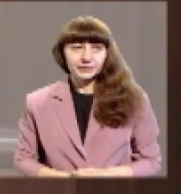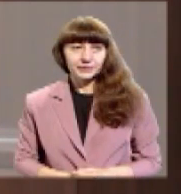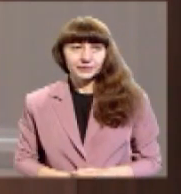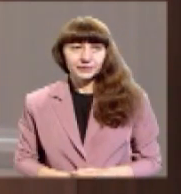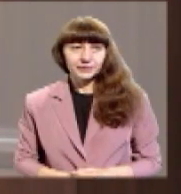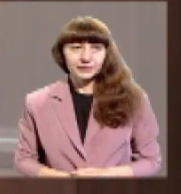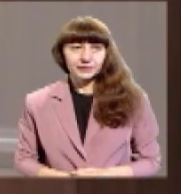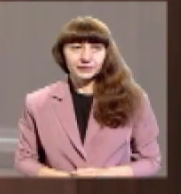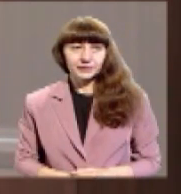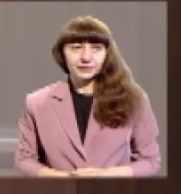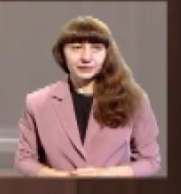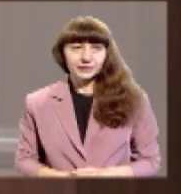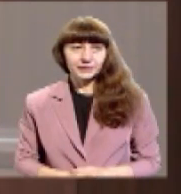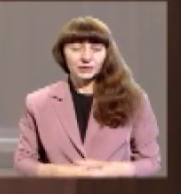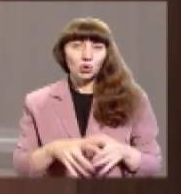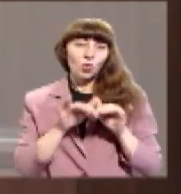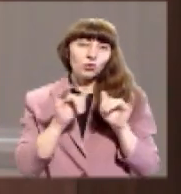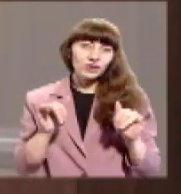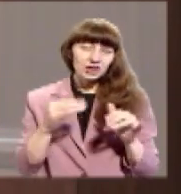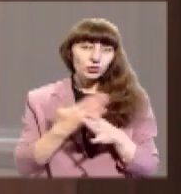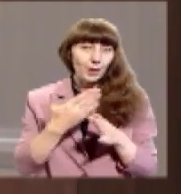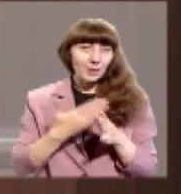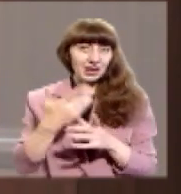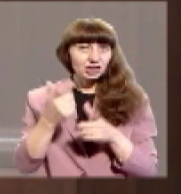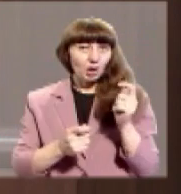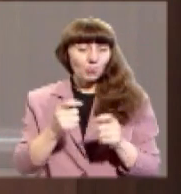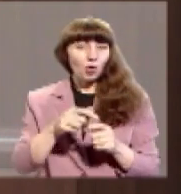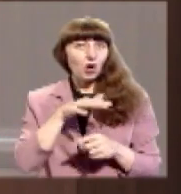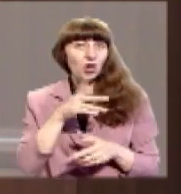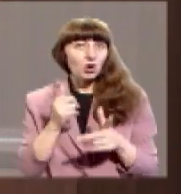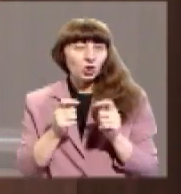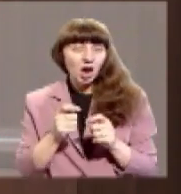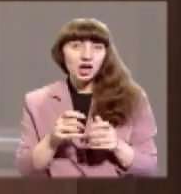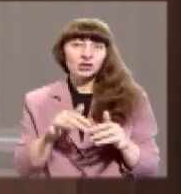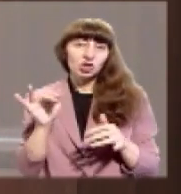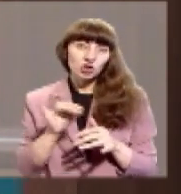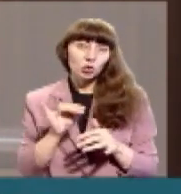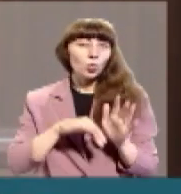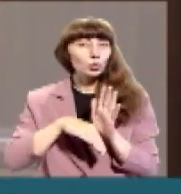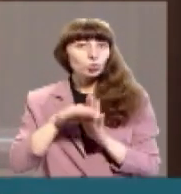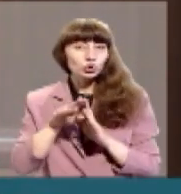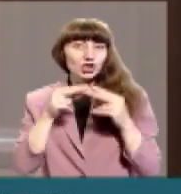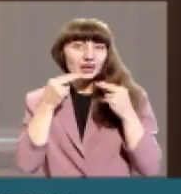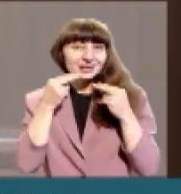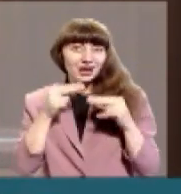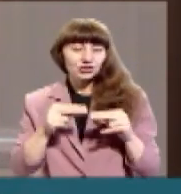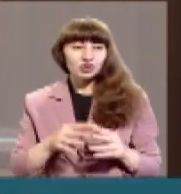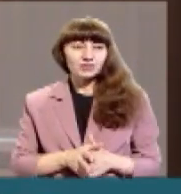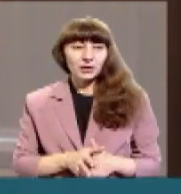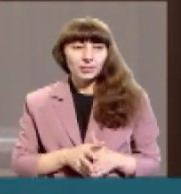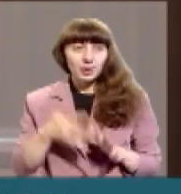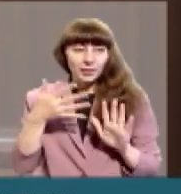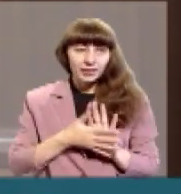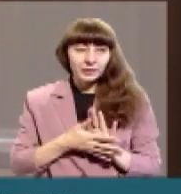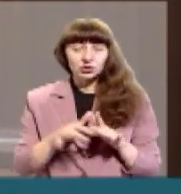увеличить, во-первых, надой молока и, соответственно, улучшить качество. То есть, если мы вовремя понимаем, что корова